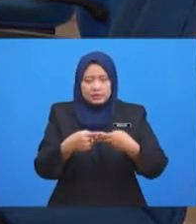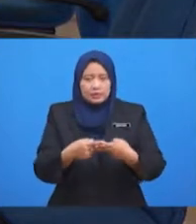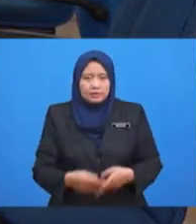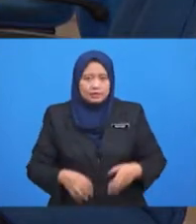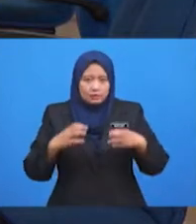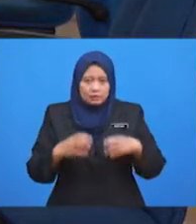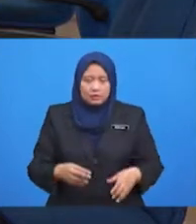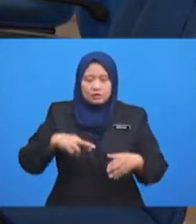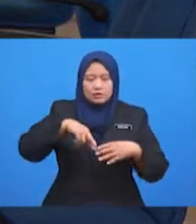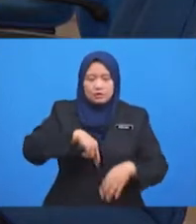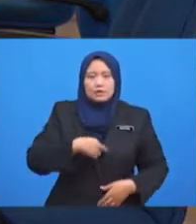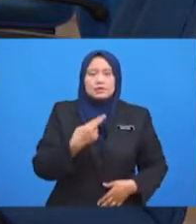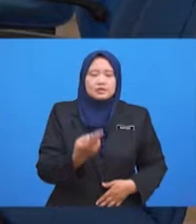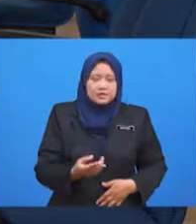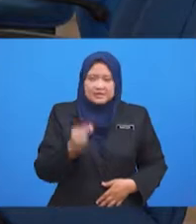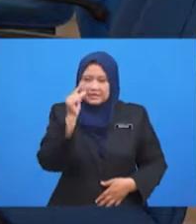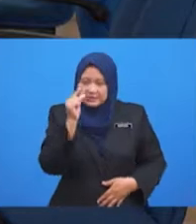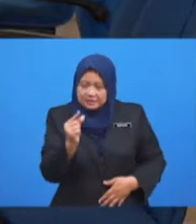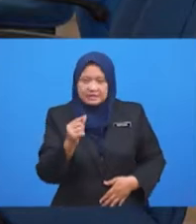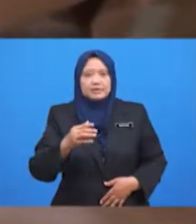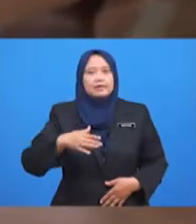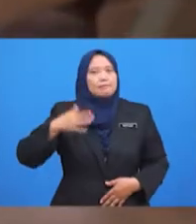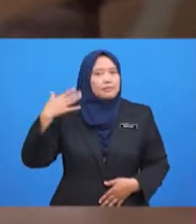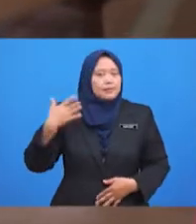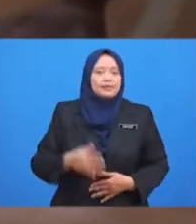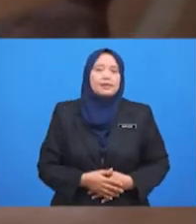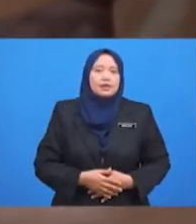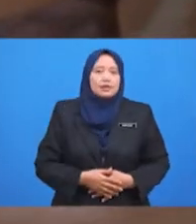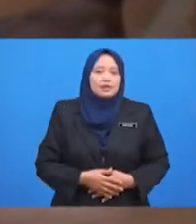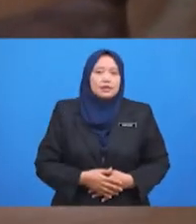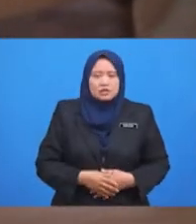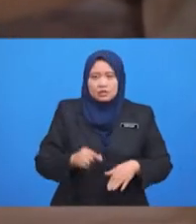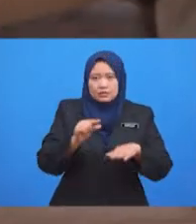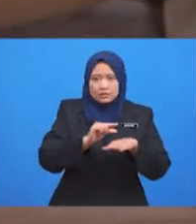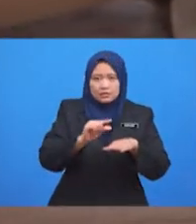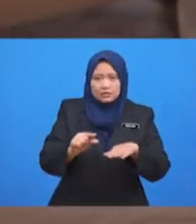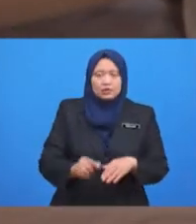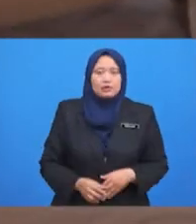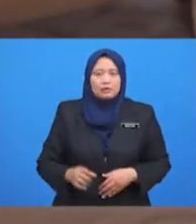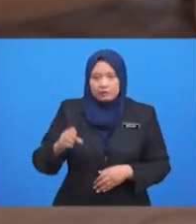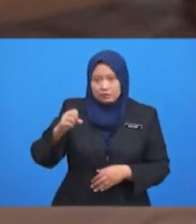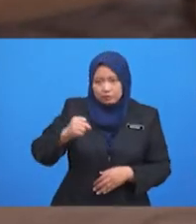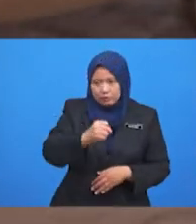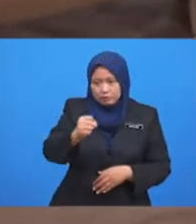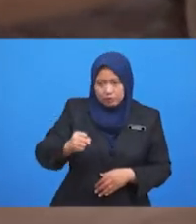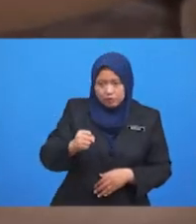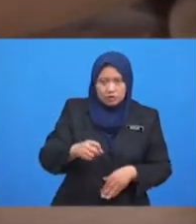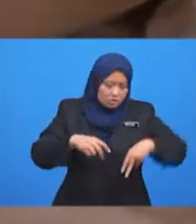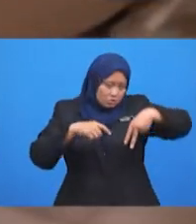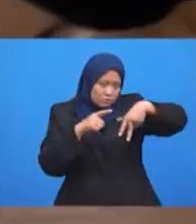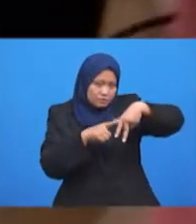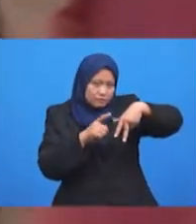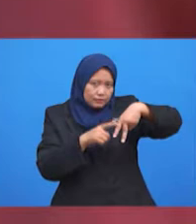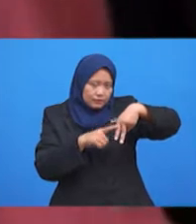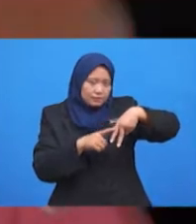merasa sedikit panas. Gerakkan prop dari bahagian betis belakang kiri, naik ke bahagian